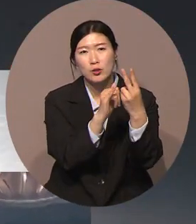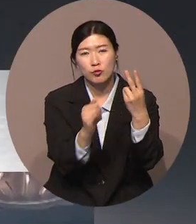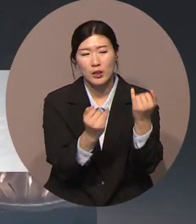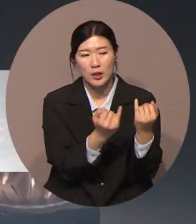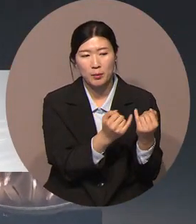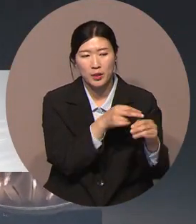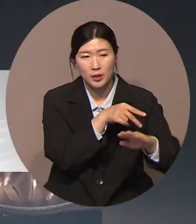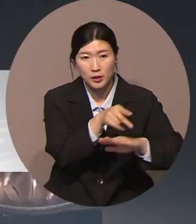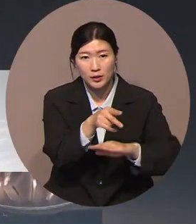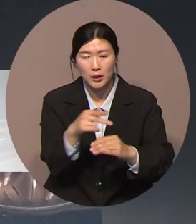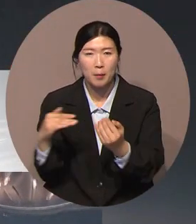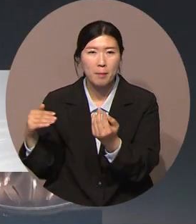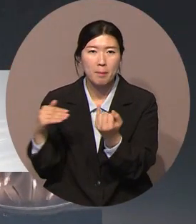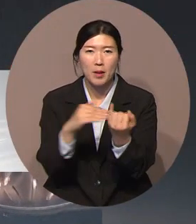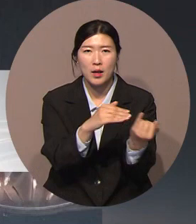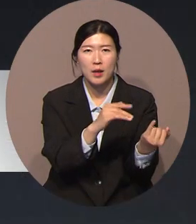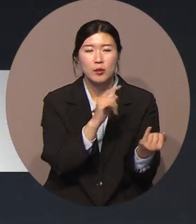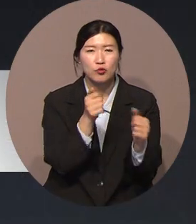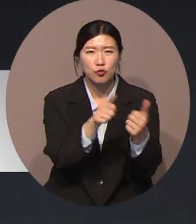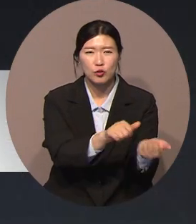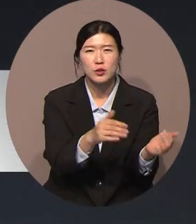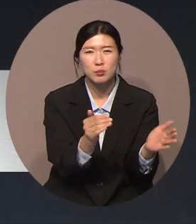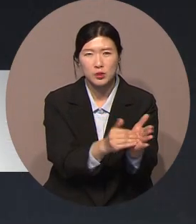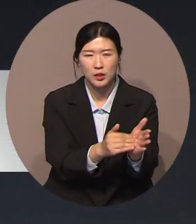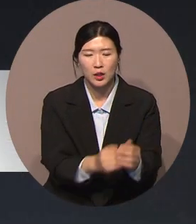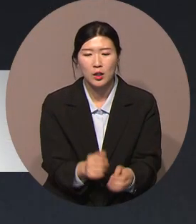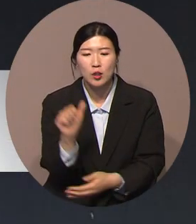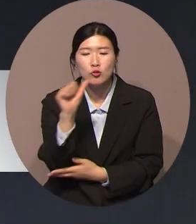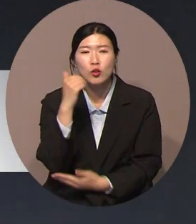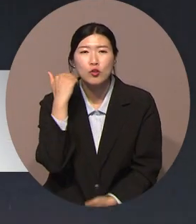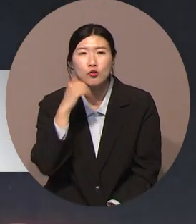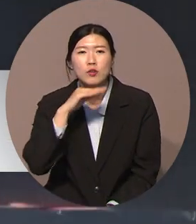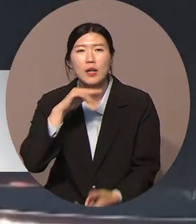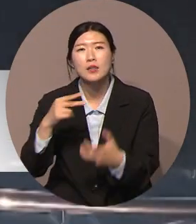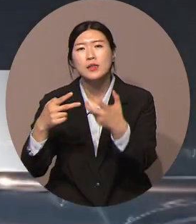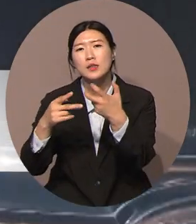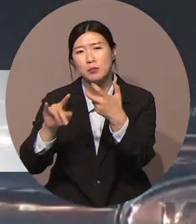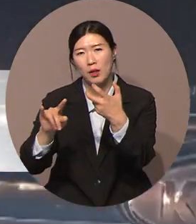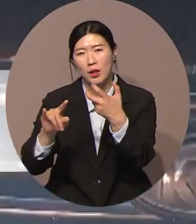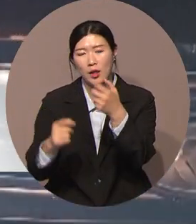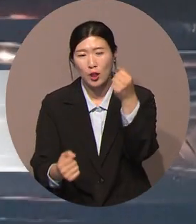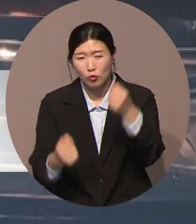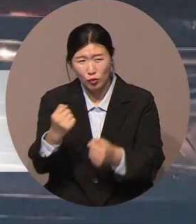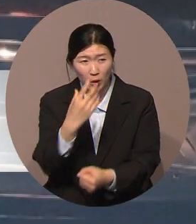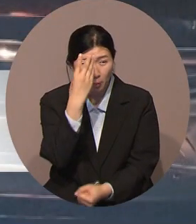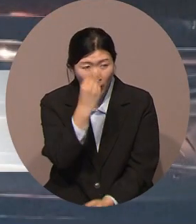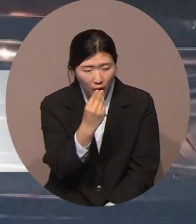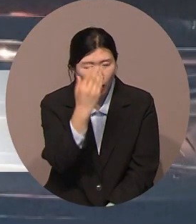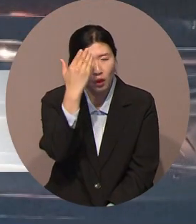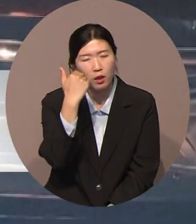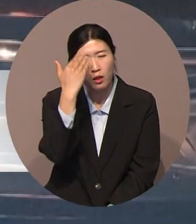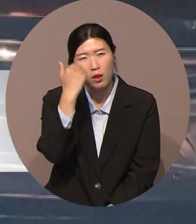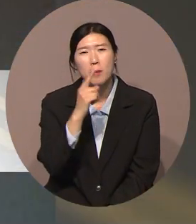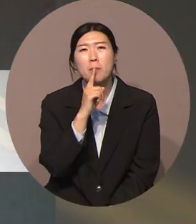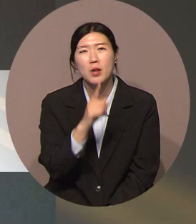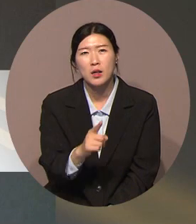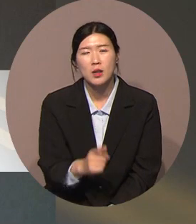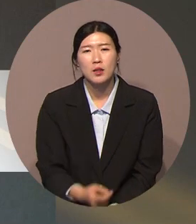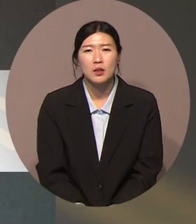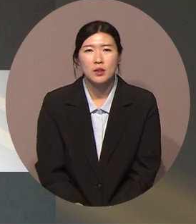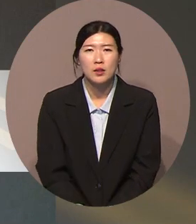승합차에 치어 숨졌습니다 사고를 낸 70대 차량 운전자는 보행자를 미쳐 보지 못했다고 진술한